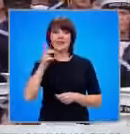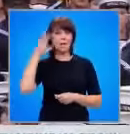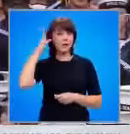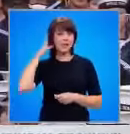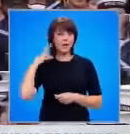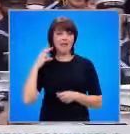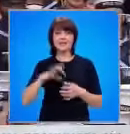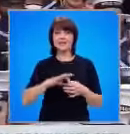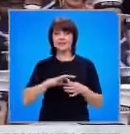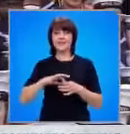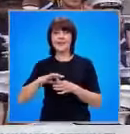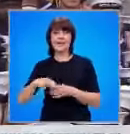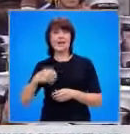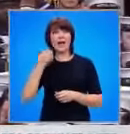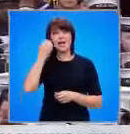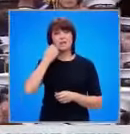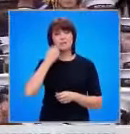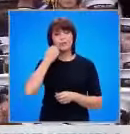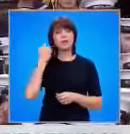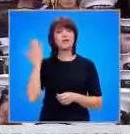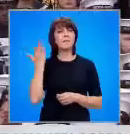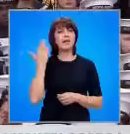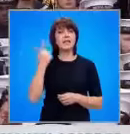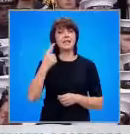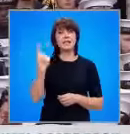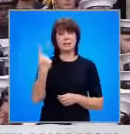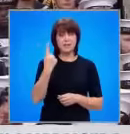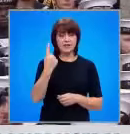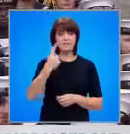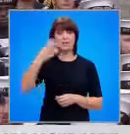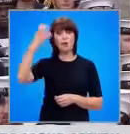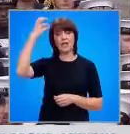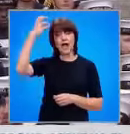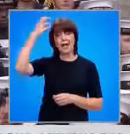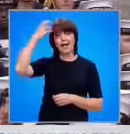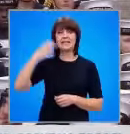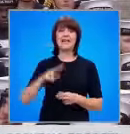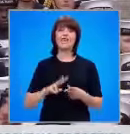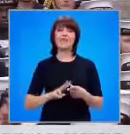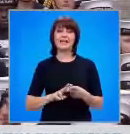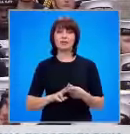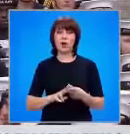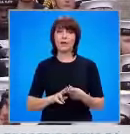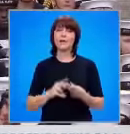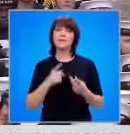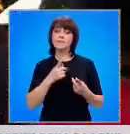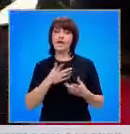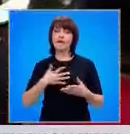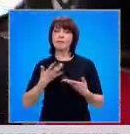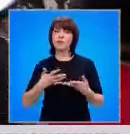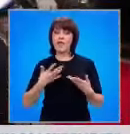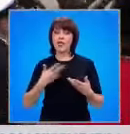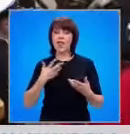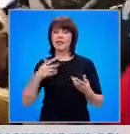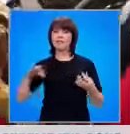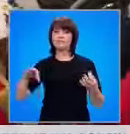за първи път при погребението на кралица Виктория. Прозвуча тържествен марш, пожелан лично от кралицата в изпълнение на гайдари и барабанчици